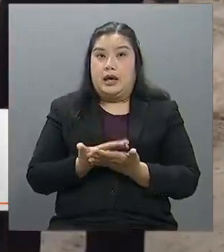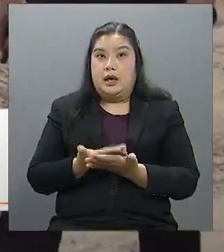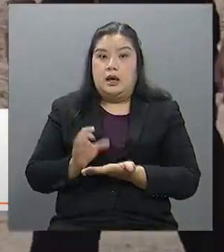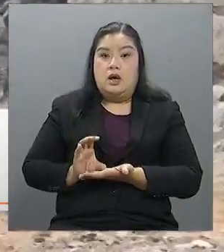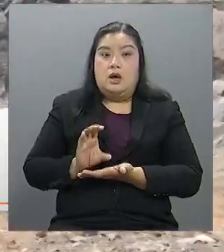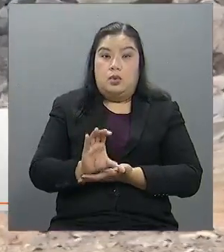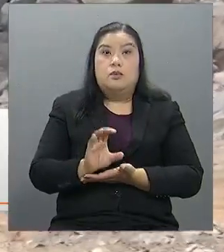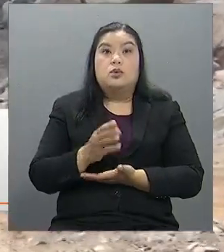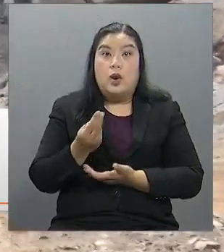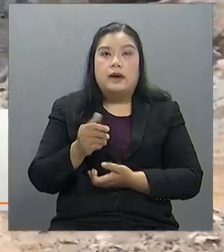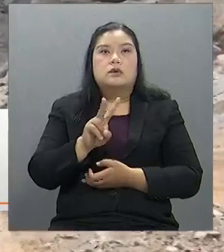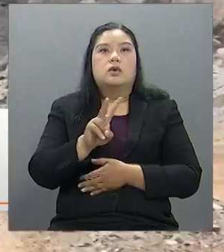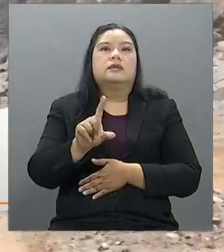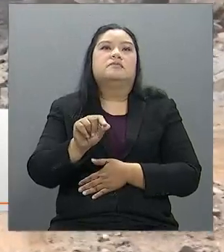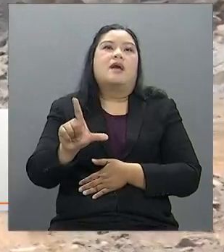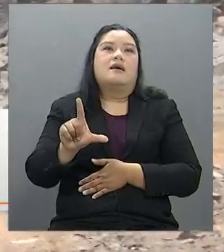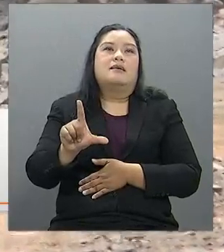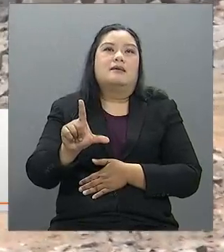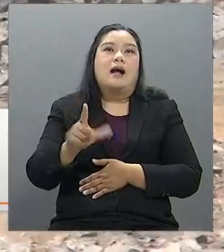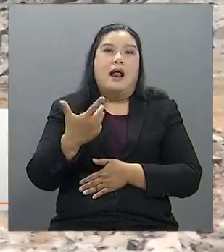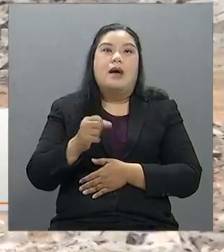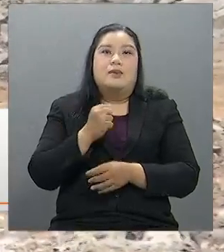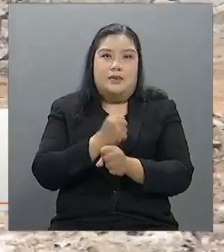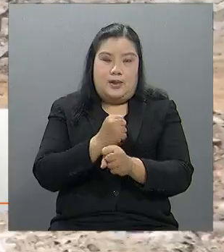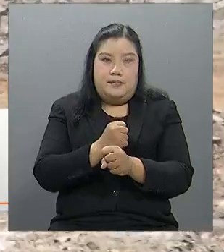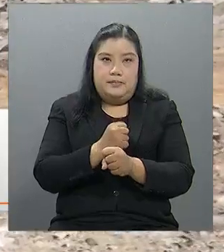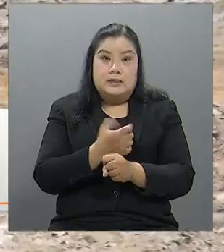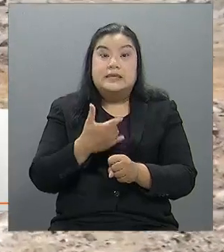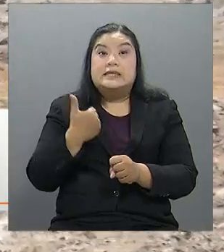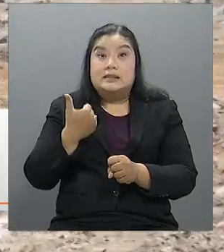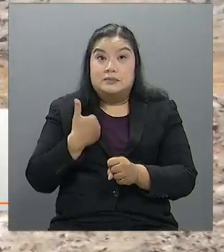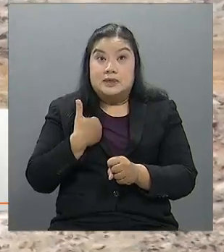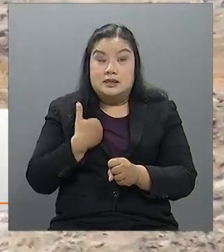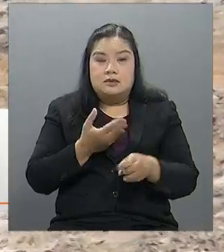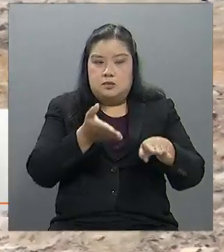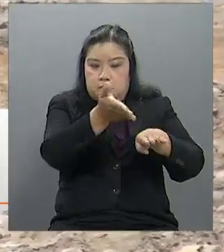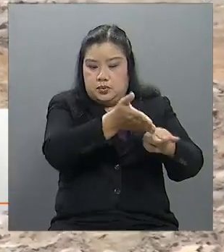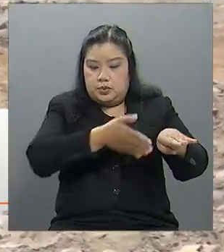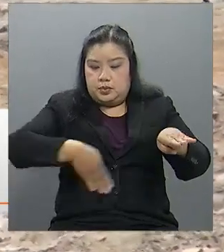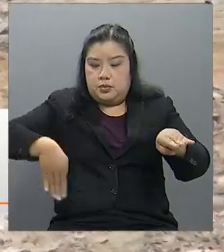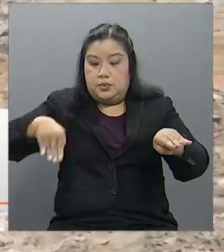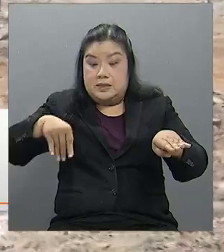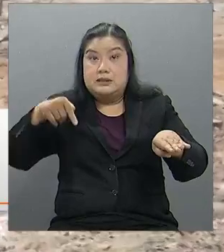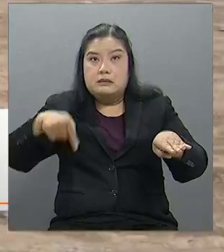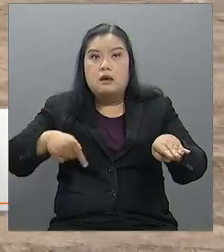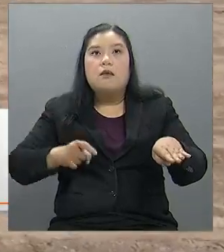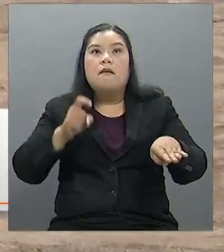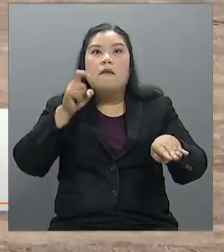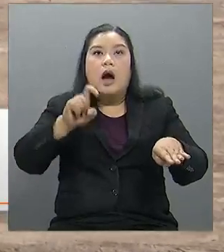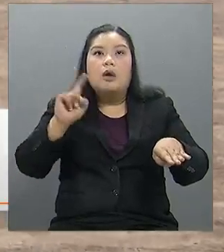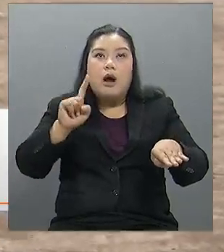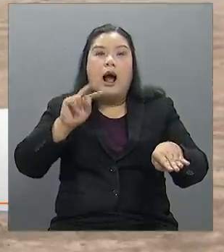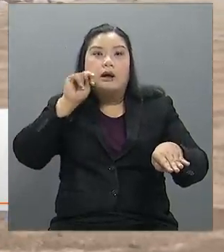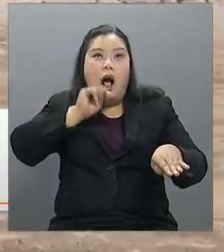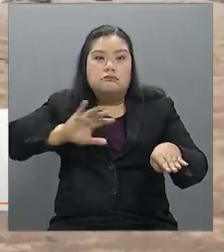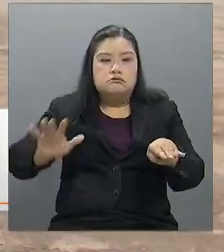220ล้านบาทนะคะโดยแนวก่อสร้างเนี่ยนะคะก็จะเป็นแนวก่อสร้างเดิมซึ่งเป็นจุดวิกฤตที่ถูกคลื่นกัดเซาะชายฝั่งรุน